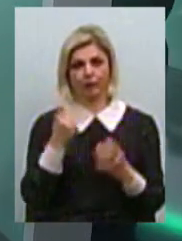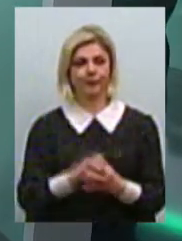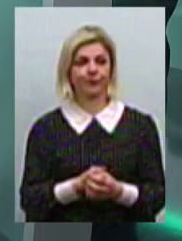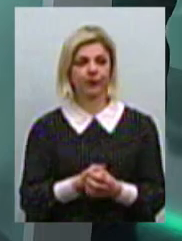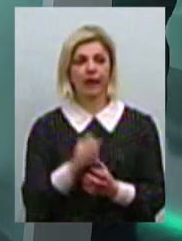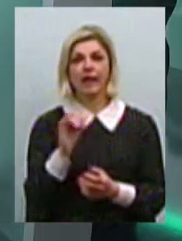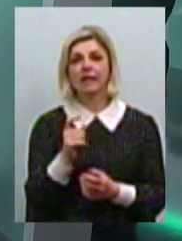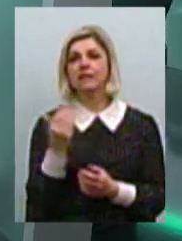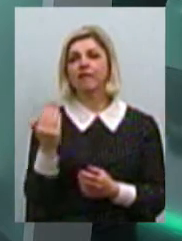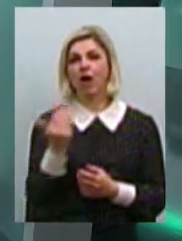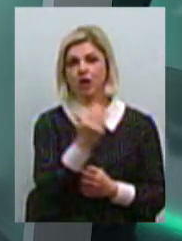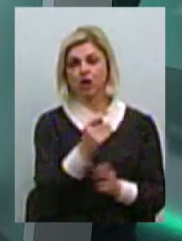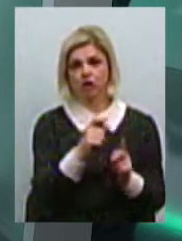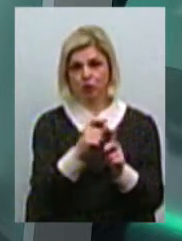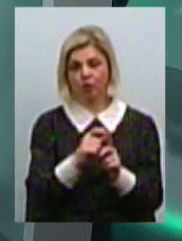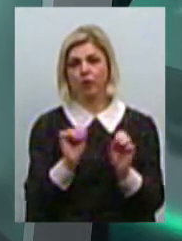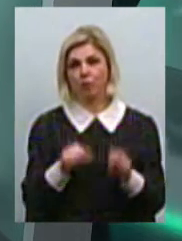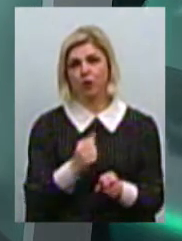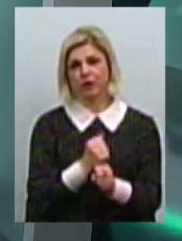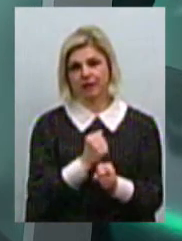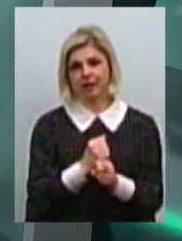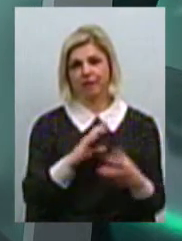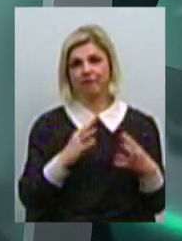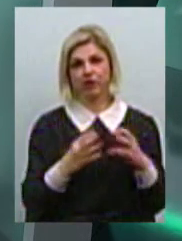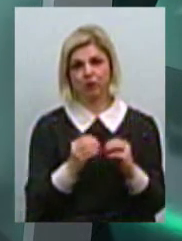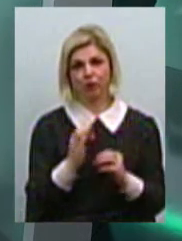слів, із твоїх, Володі, можу зробити висновок, що